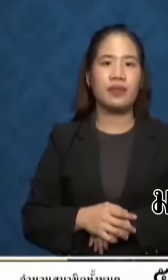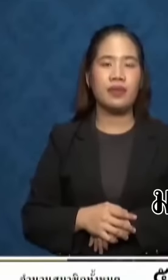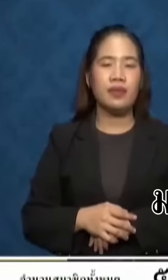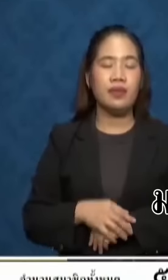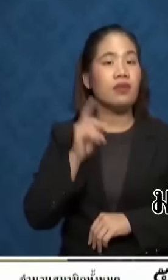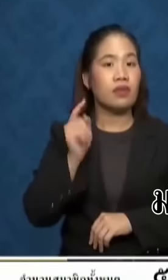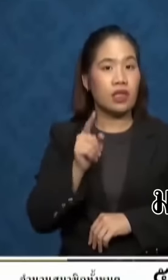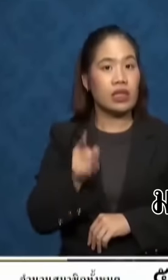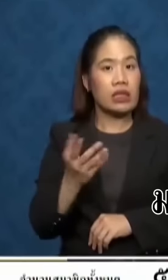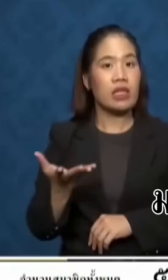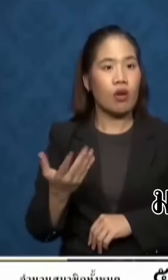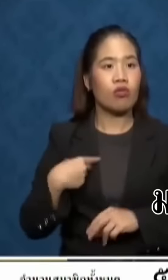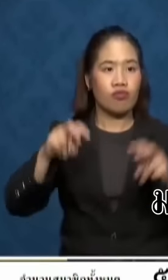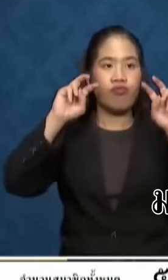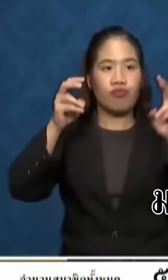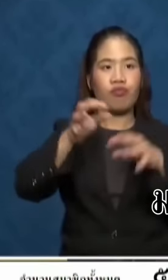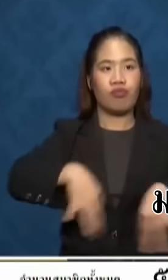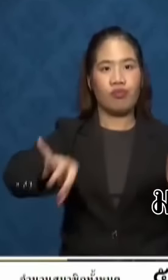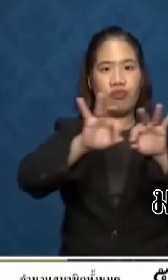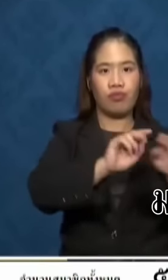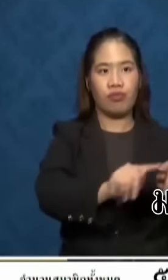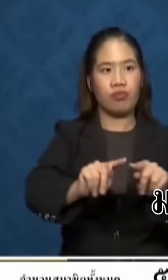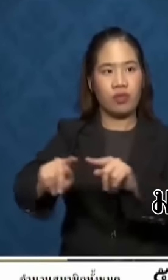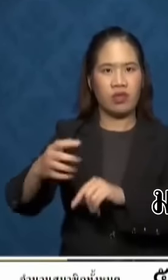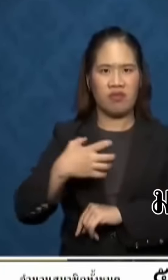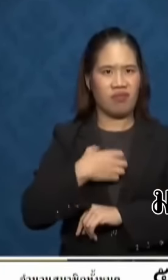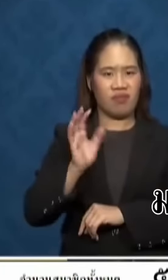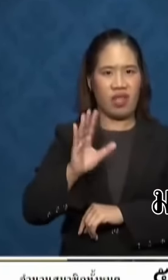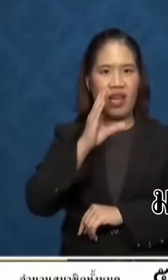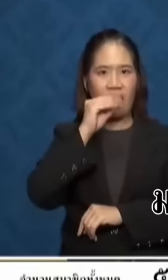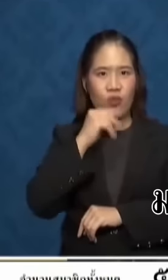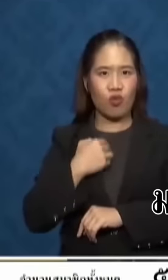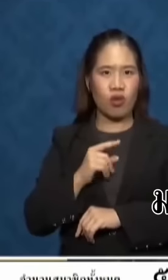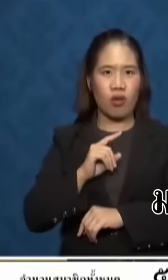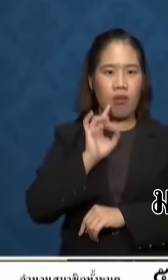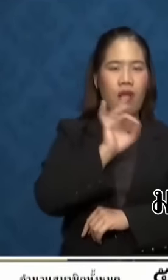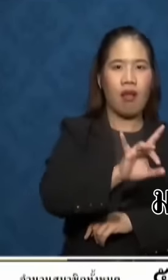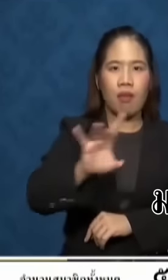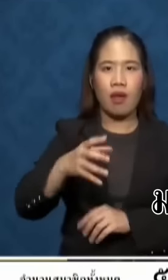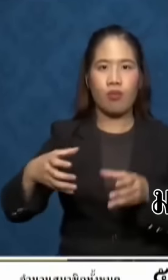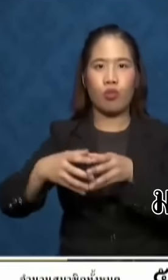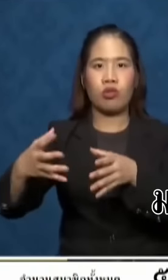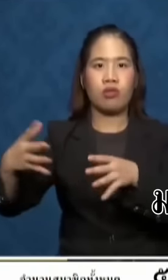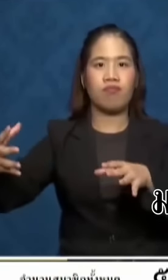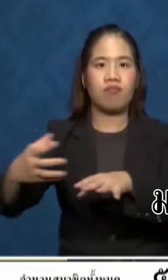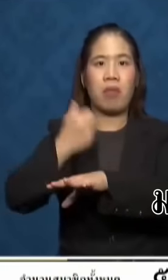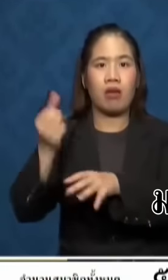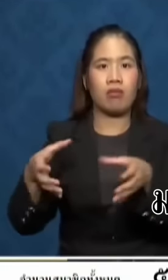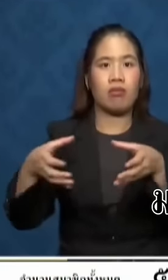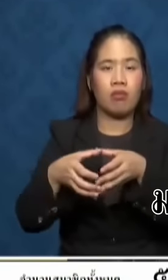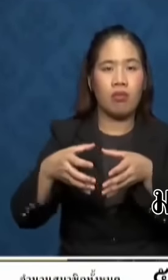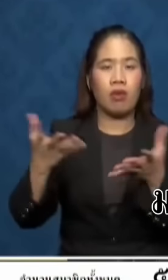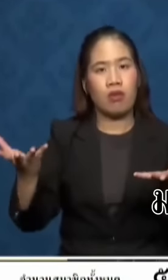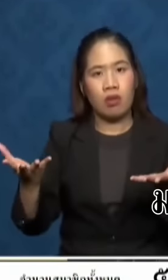ที่จริแล้วก็เปเรื่องประเด้นศาะเห่านี้ไม่ควรทจะไปพาดปีก์ไปถงพักอย่โ้ยอย่นี้ อย่างน้อย